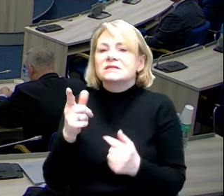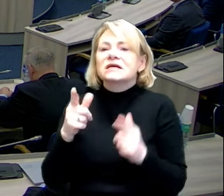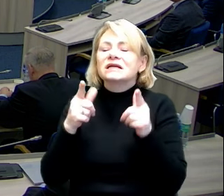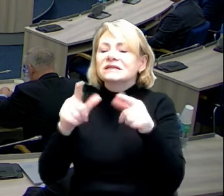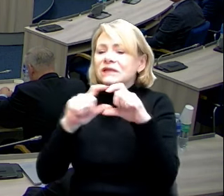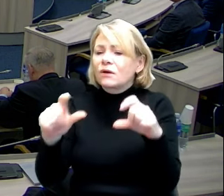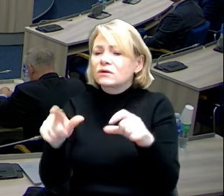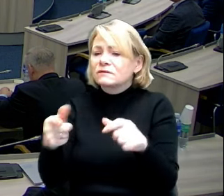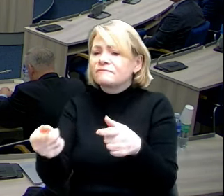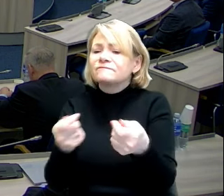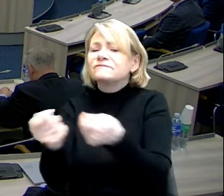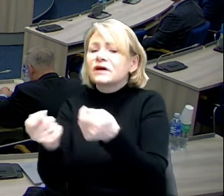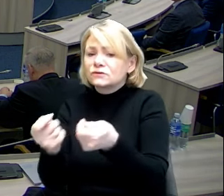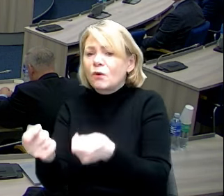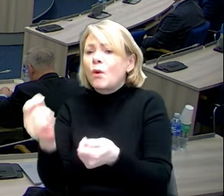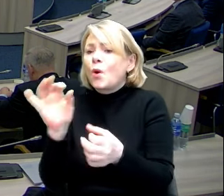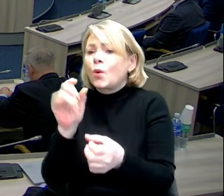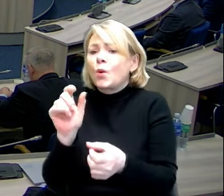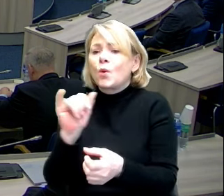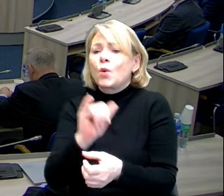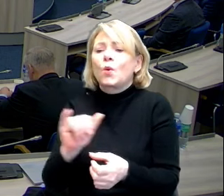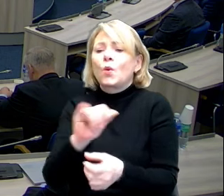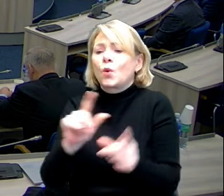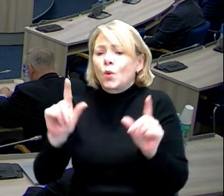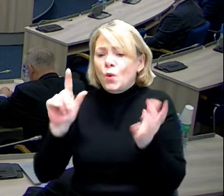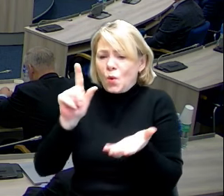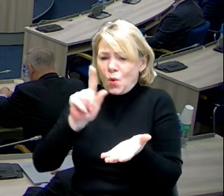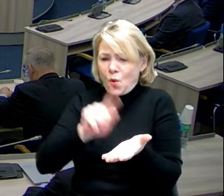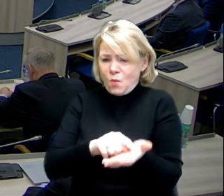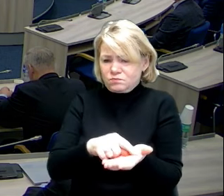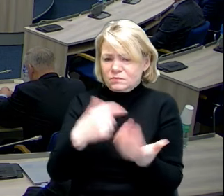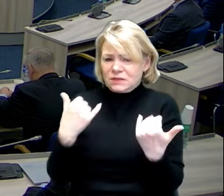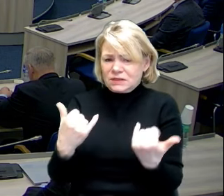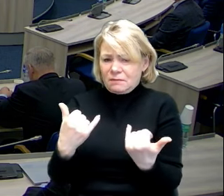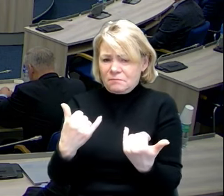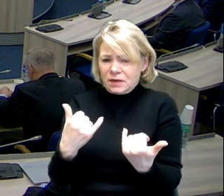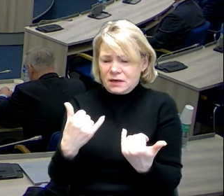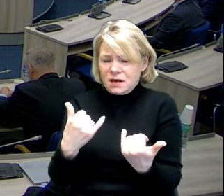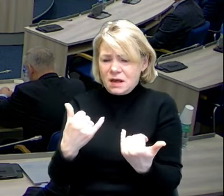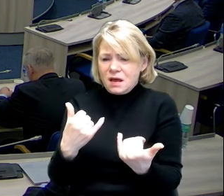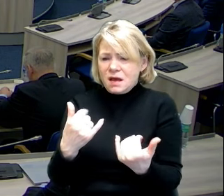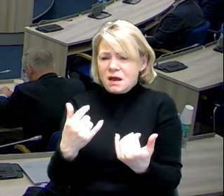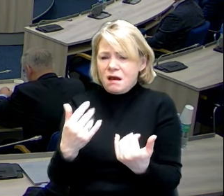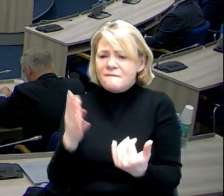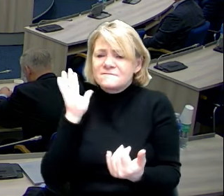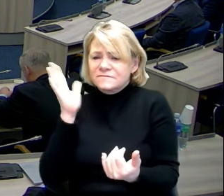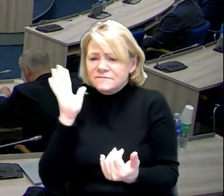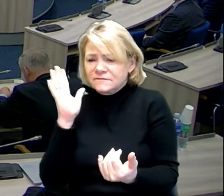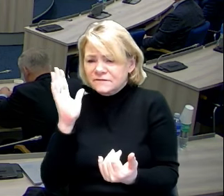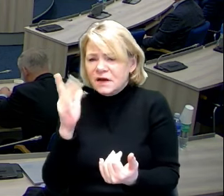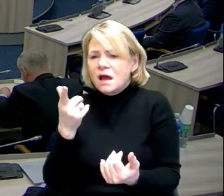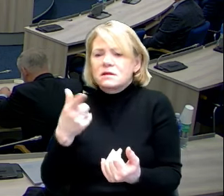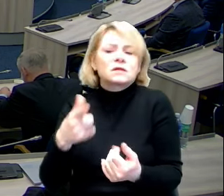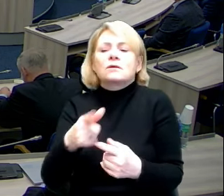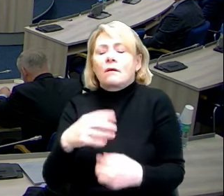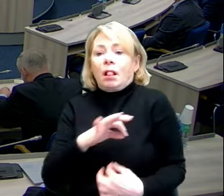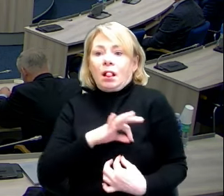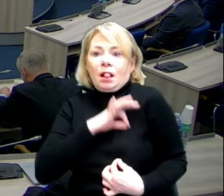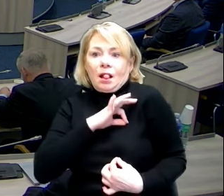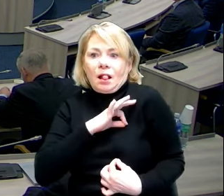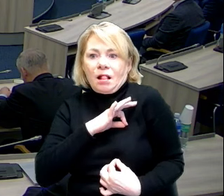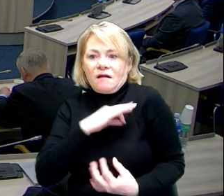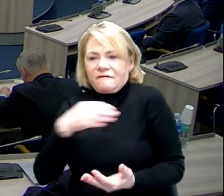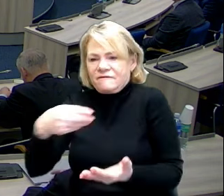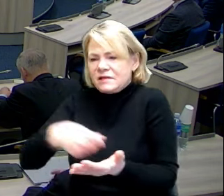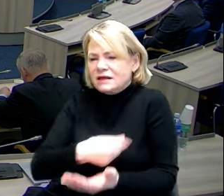kuris turėjo dabar kalbėti nu pabijojo kad negaus ir to juokingo finansavimo kuris buvo